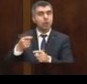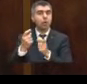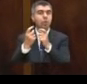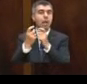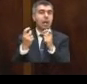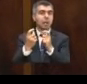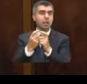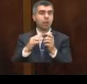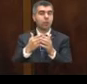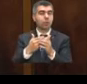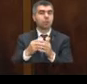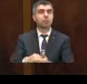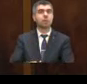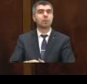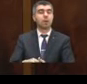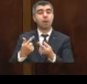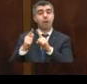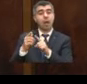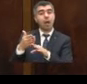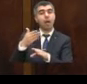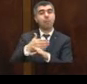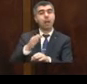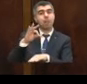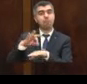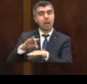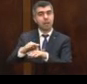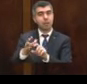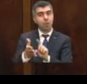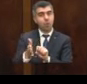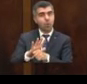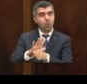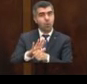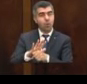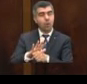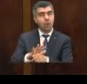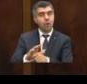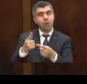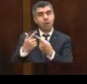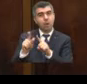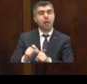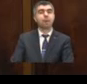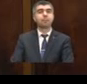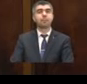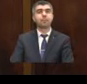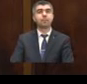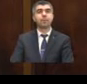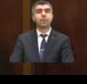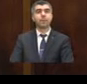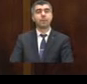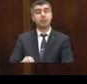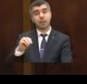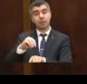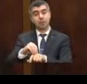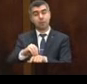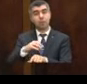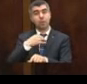سابقة على كورونا استوفت كل المساطر ولكنها أوقفت لصالح صفقات تفاوضية. ثم يجب أن